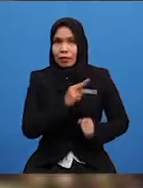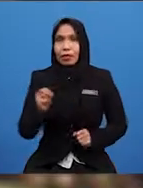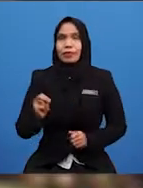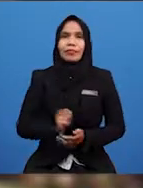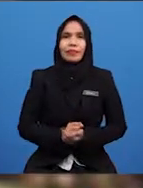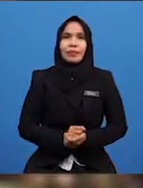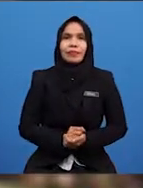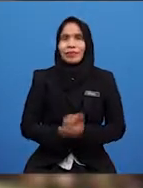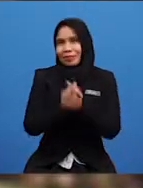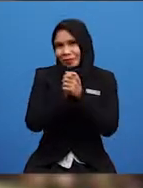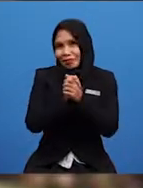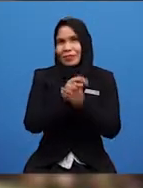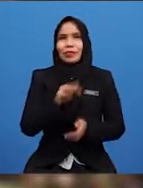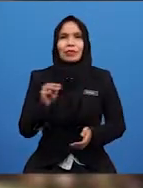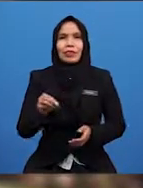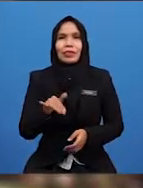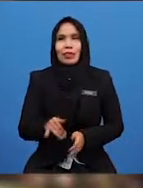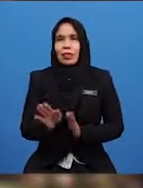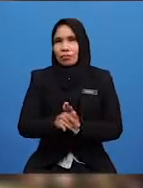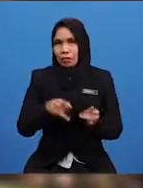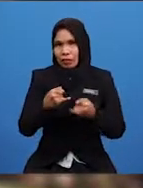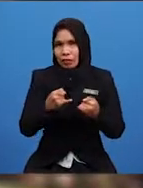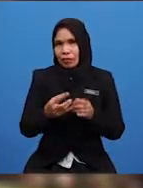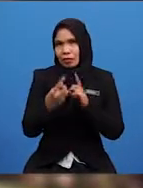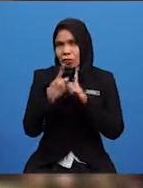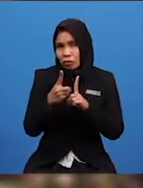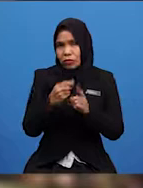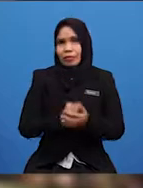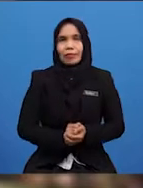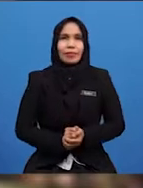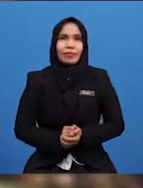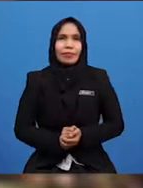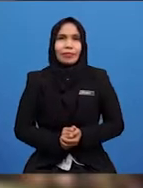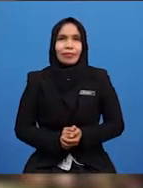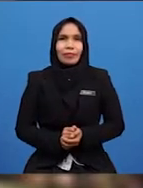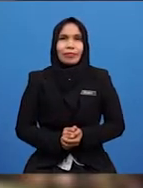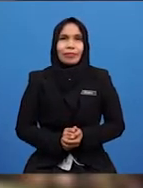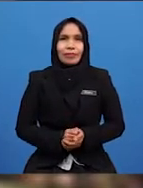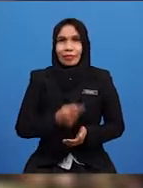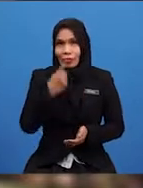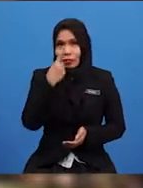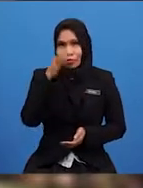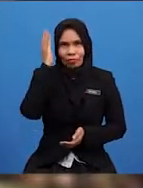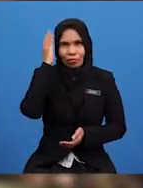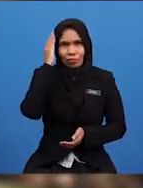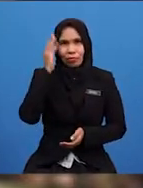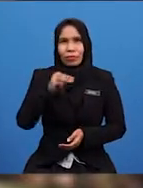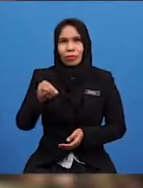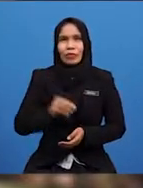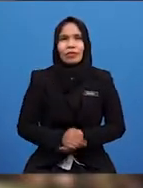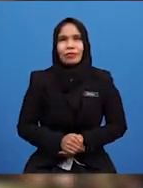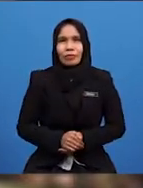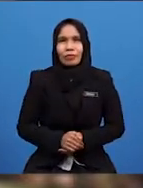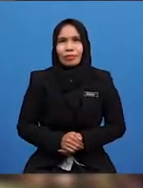Okey, syabas kepada murid-murid yang berjaya memberikan jawapan yang tepat. Untuk pengetahuan murid-murid,